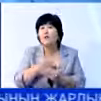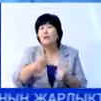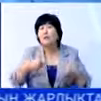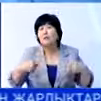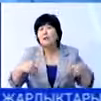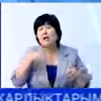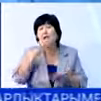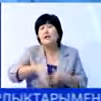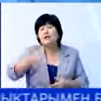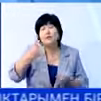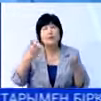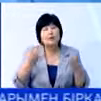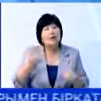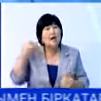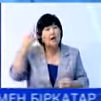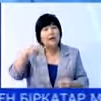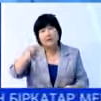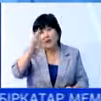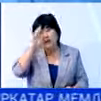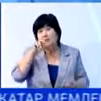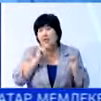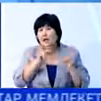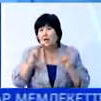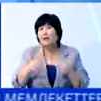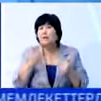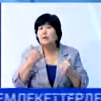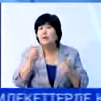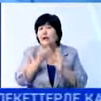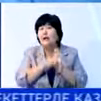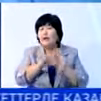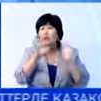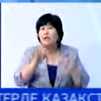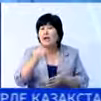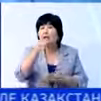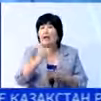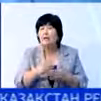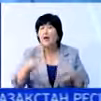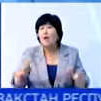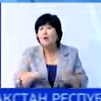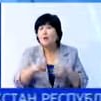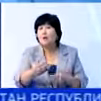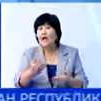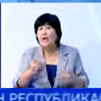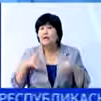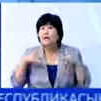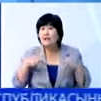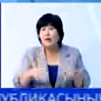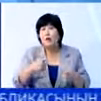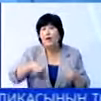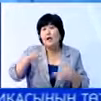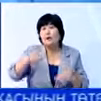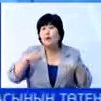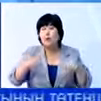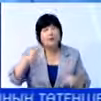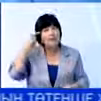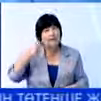бірыңғай есеп беру күні өтті. Мақсат мемлекеттік бақылау және қадағылау жөніндегі заңнама талаптарын бұзудың алдын алу және кәсіпкерлердің